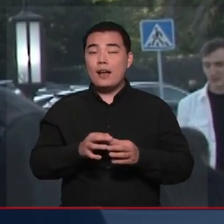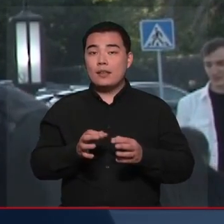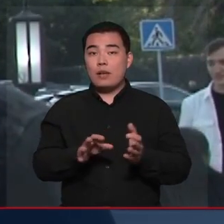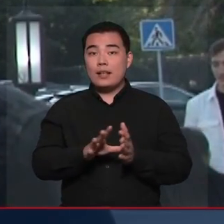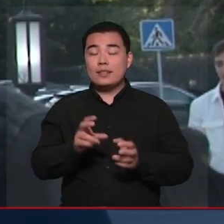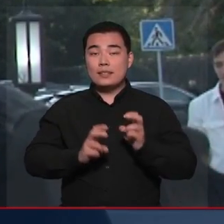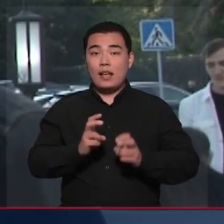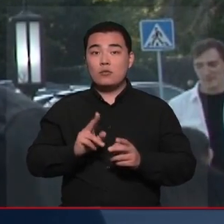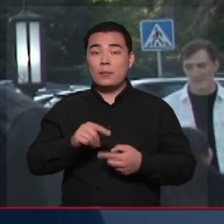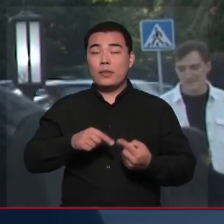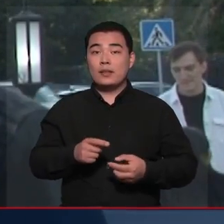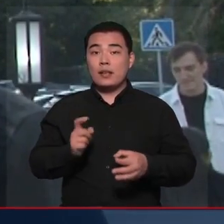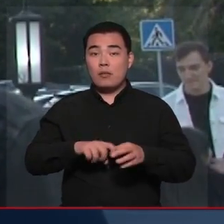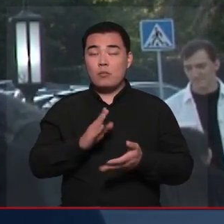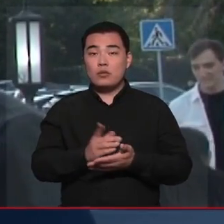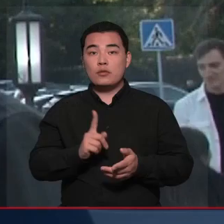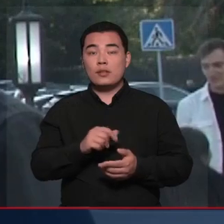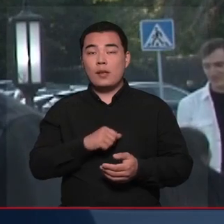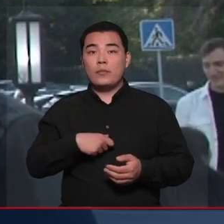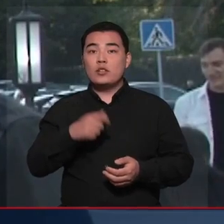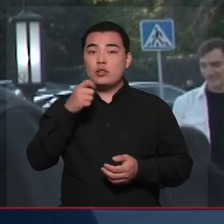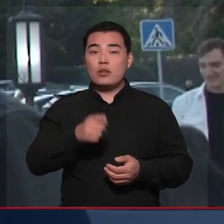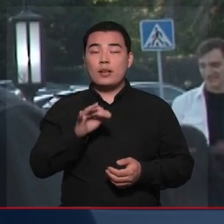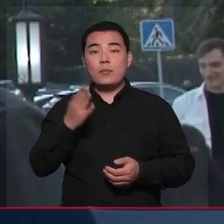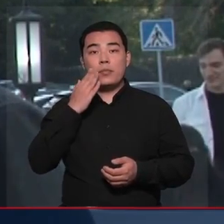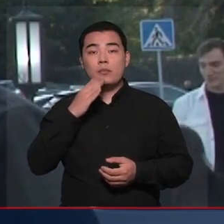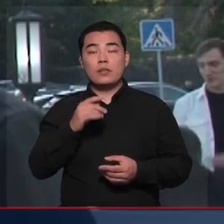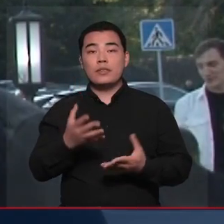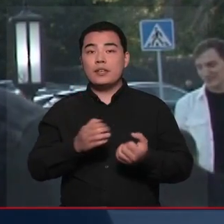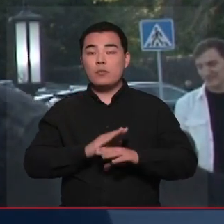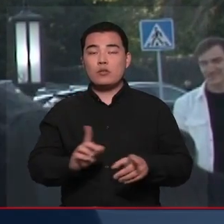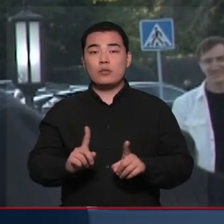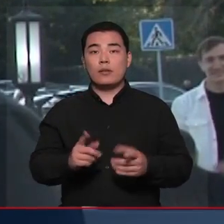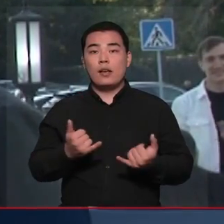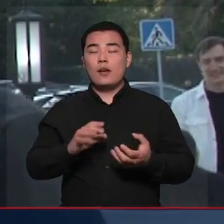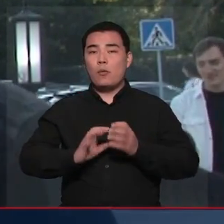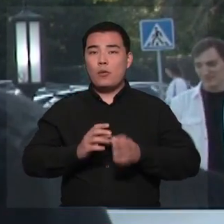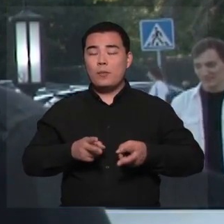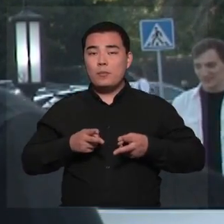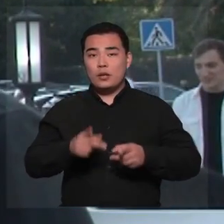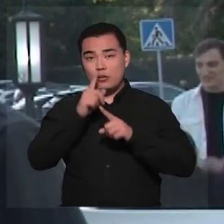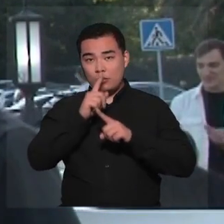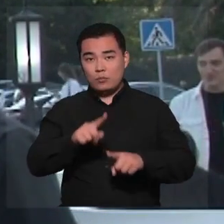электростанции, будут подпитываться от нее и уже, например, не использовать какие-то угольные печи и так далее.